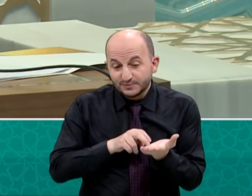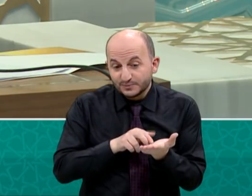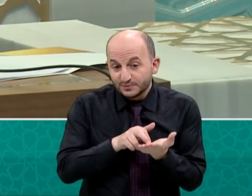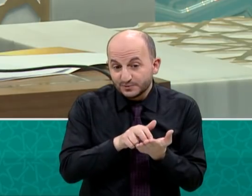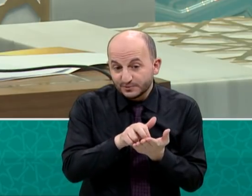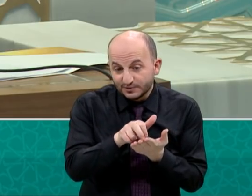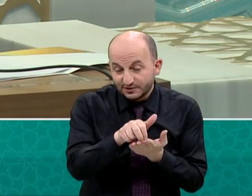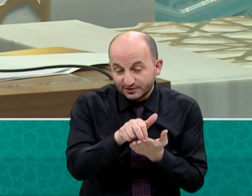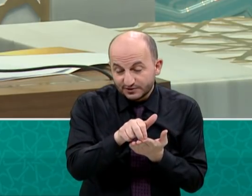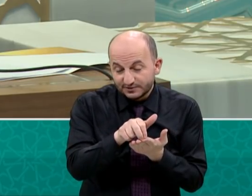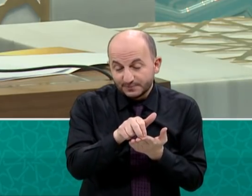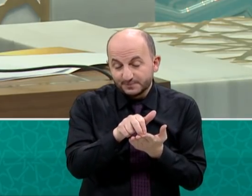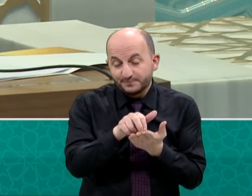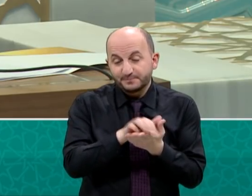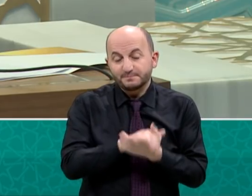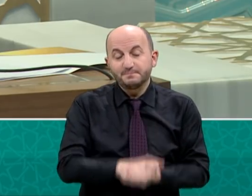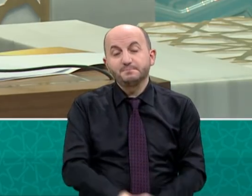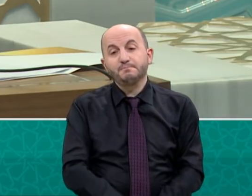yürütüleceğini